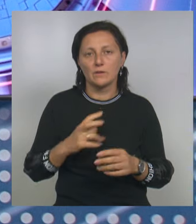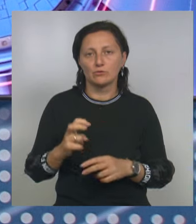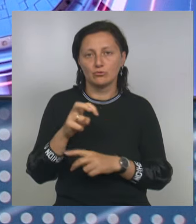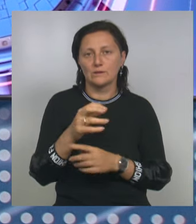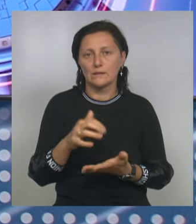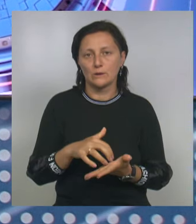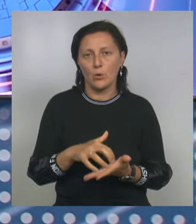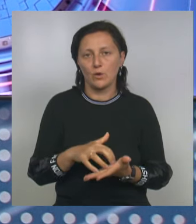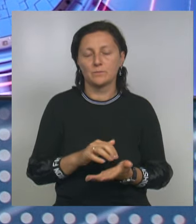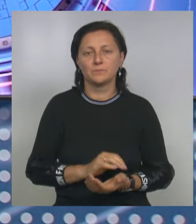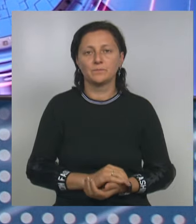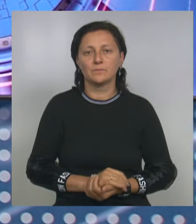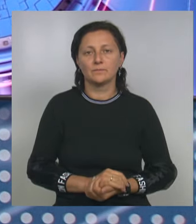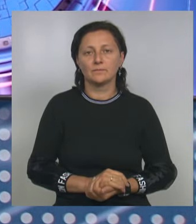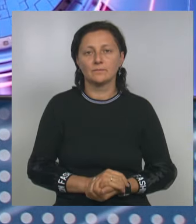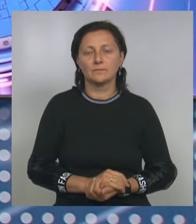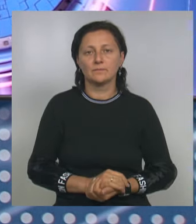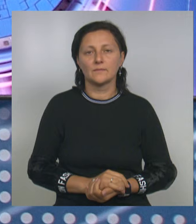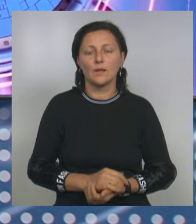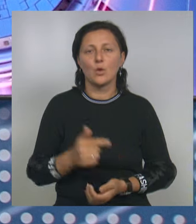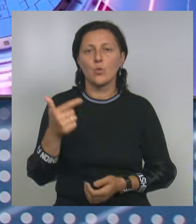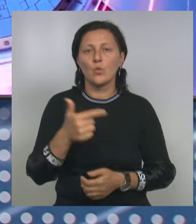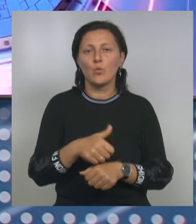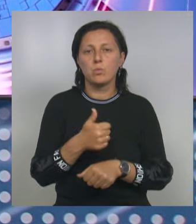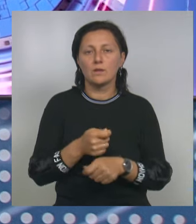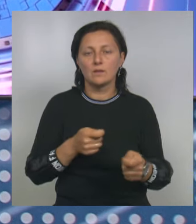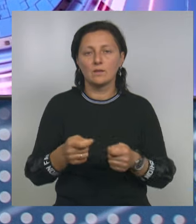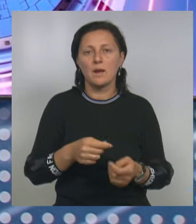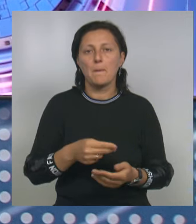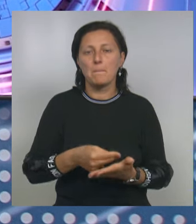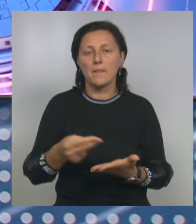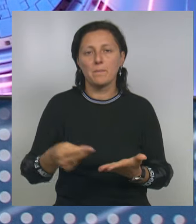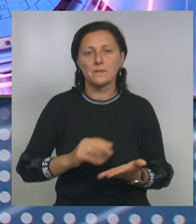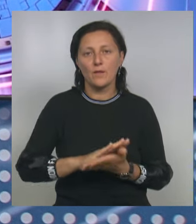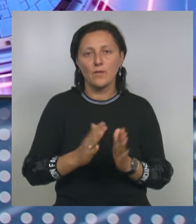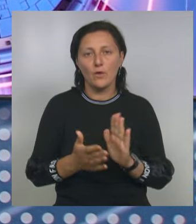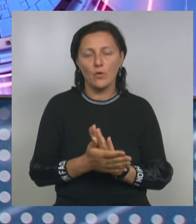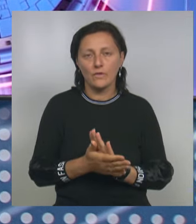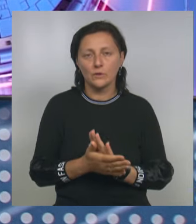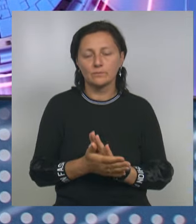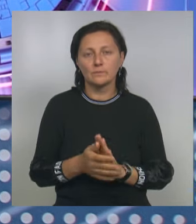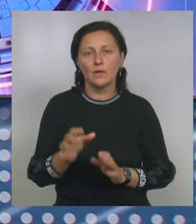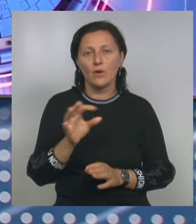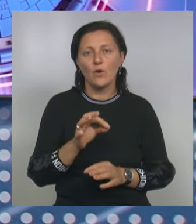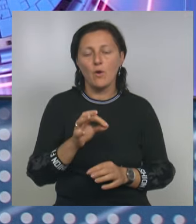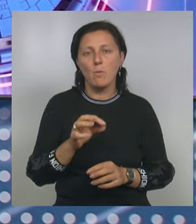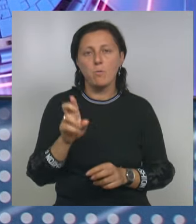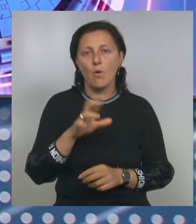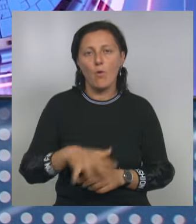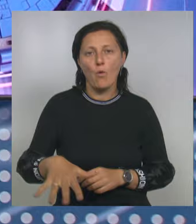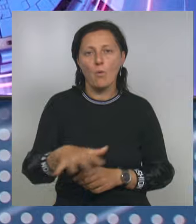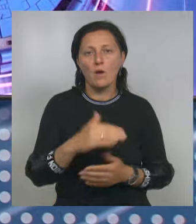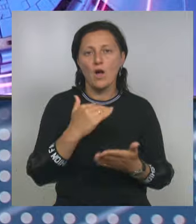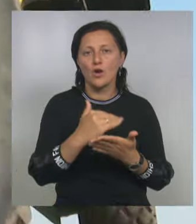автовышек. Далее о сельском хозяйстве. Губернатор подписал постановление о введении в агропромышленном комплексе Белгородской области